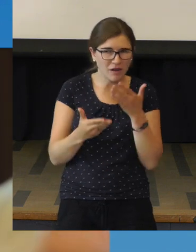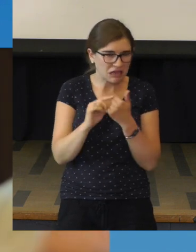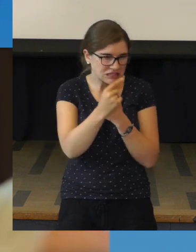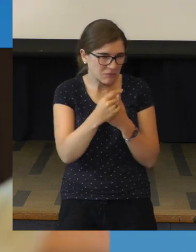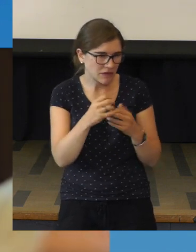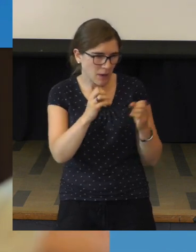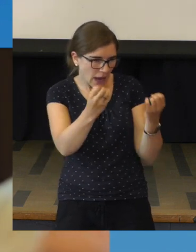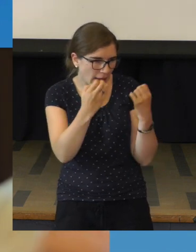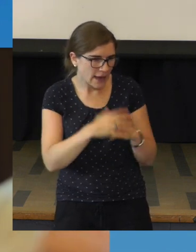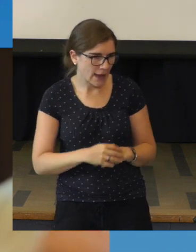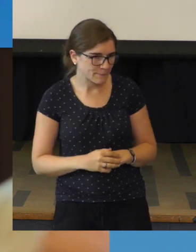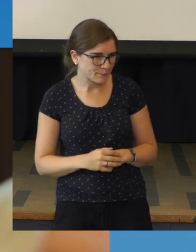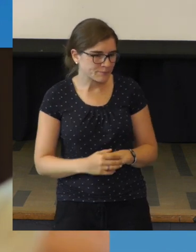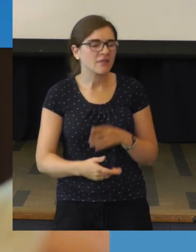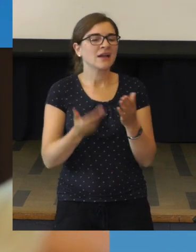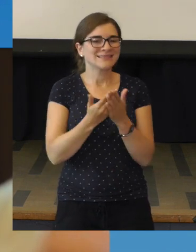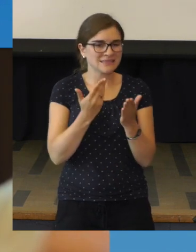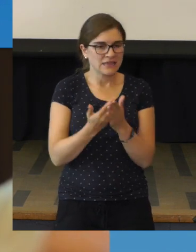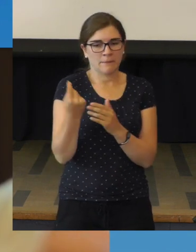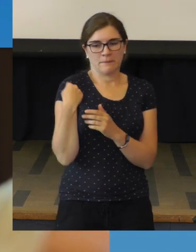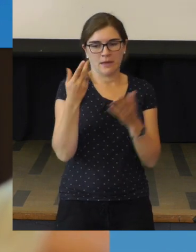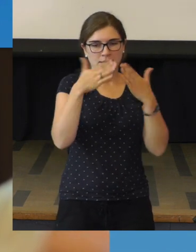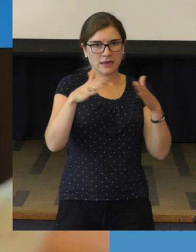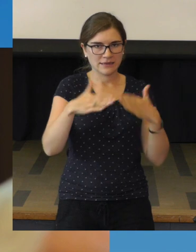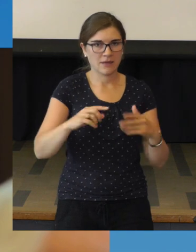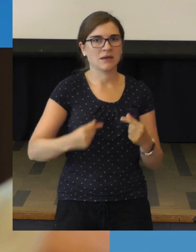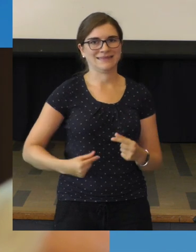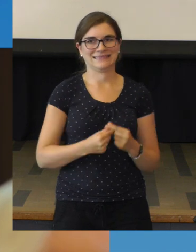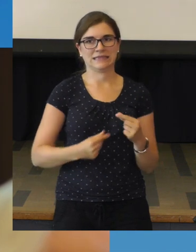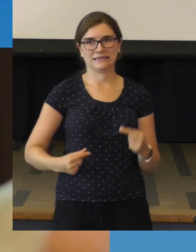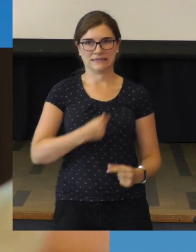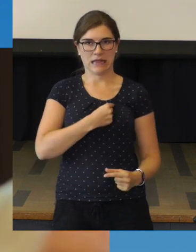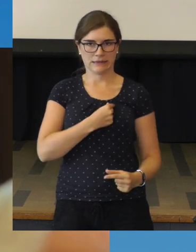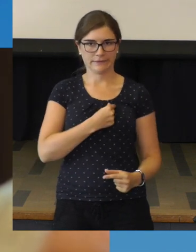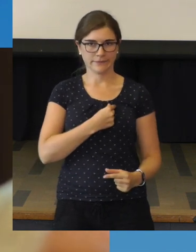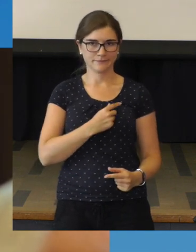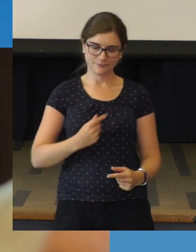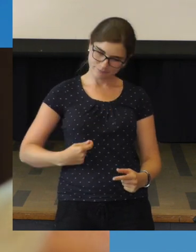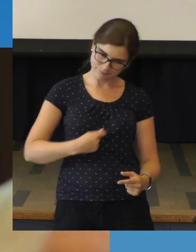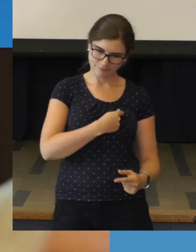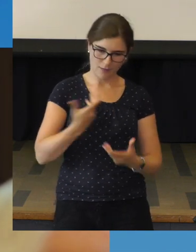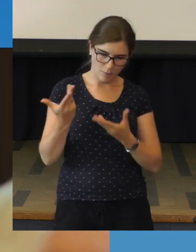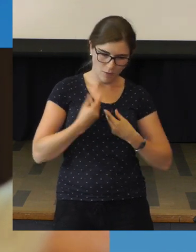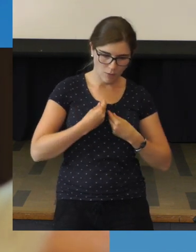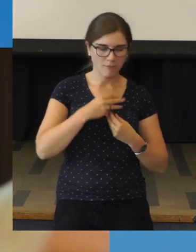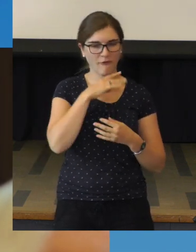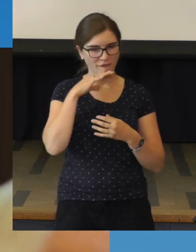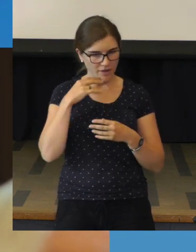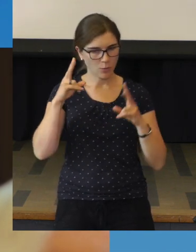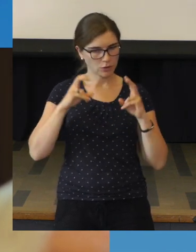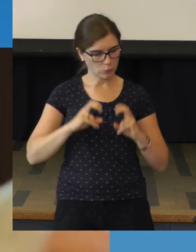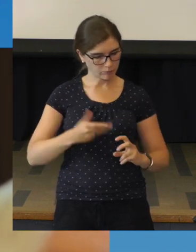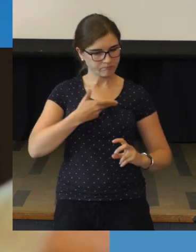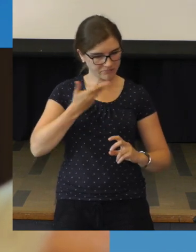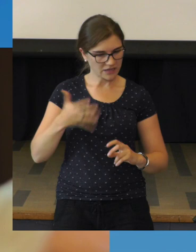verlieren. Daraufhin wurden mir im vergangenen Dezember Stents implantiert. Nach einigen Untersuchungen hat man